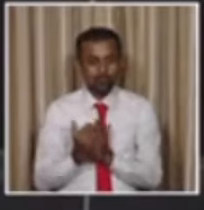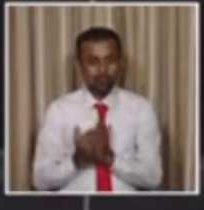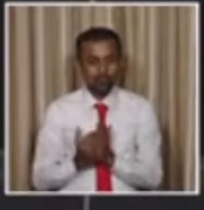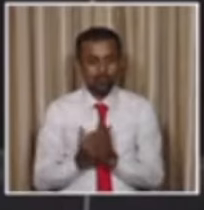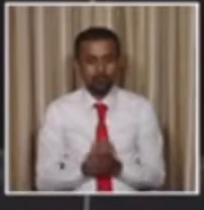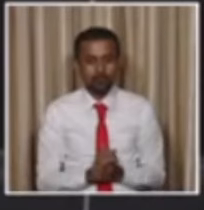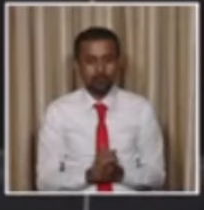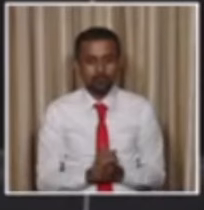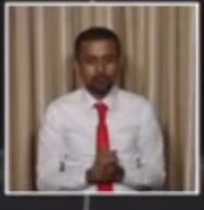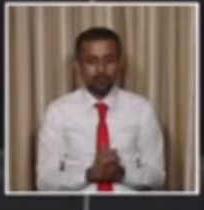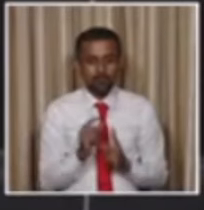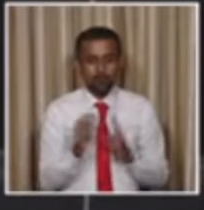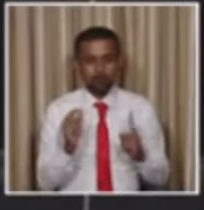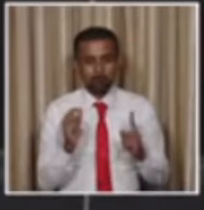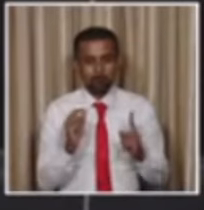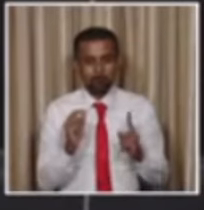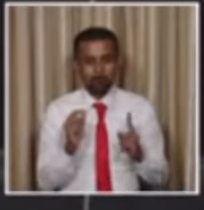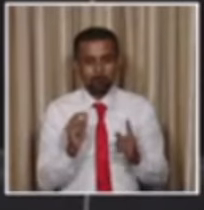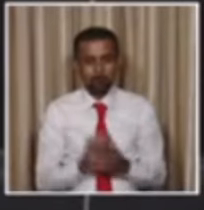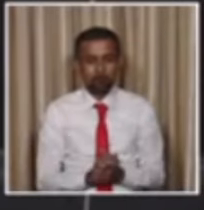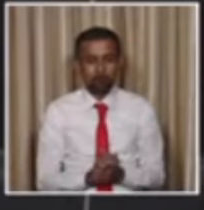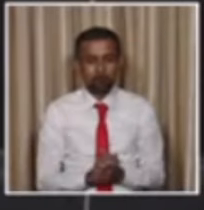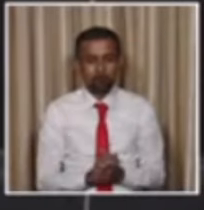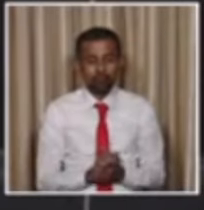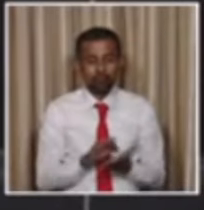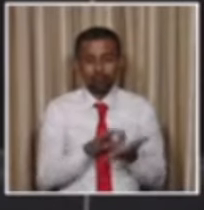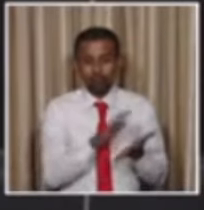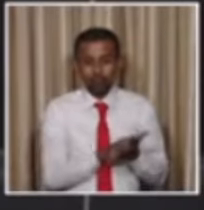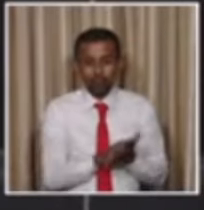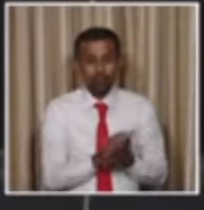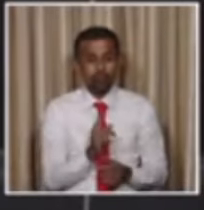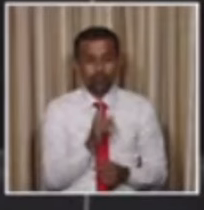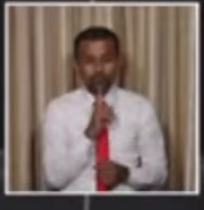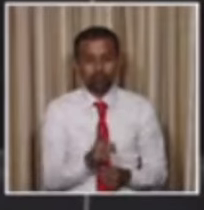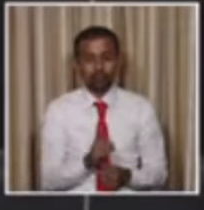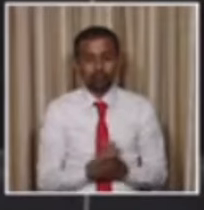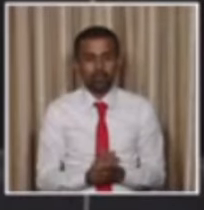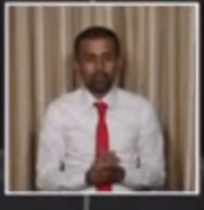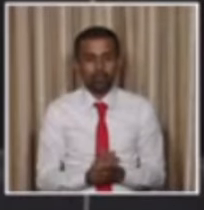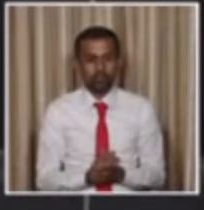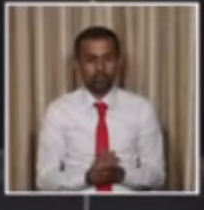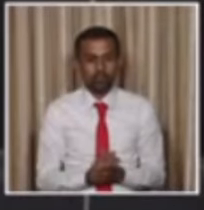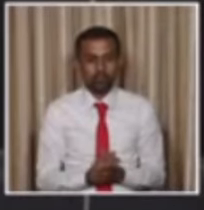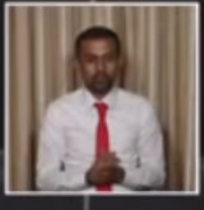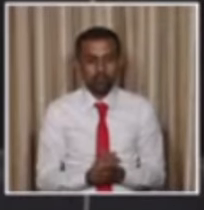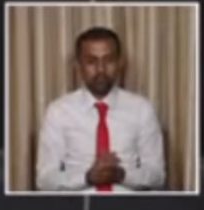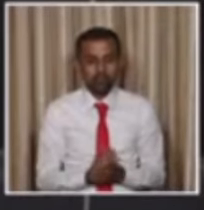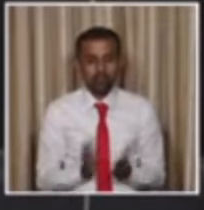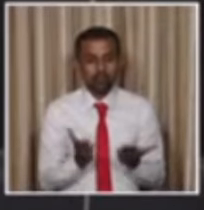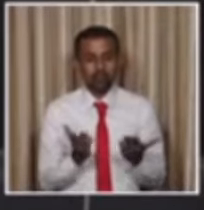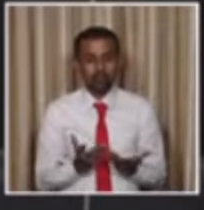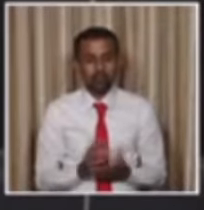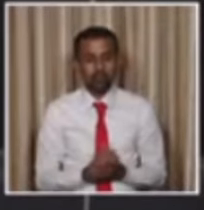තියෙනවා පාර්ලිමේන්තු පාර්ලිමේන්තු විසින් තම ස්ථාවර නියෝග කෙටුම්පත් කරනු ඇත කියලා. කිරීමට